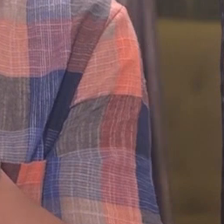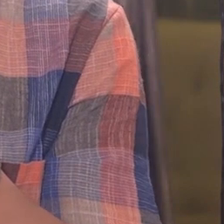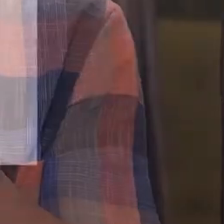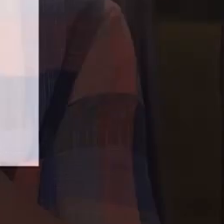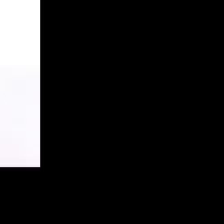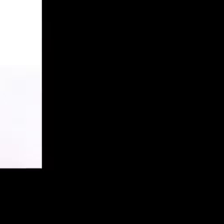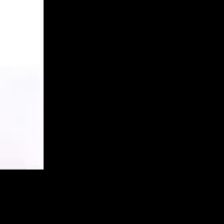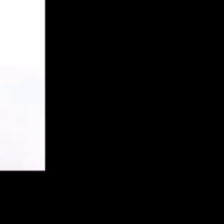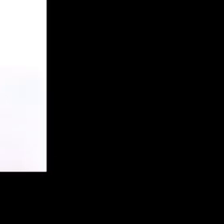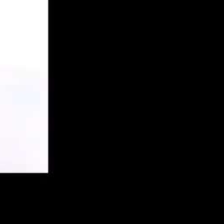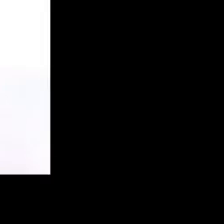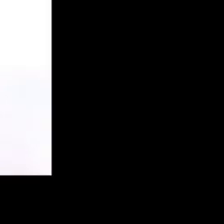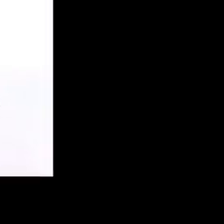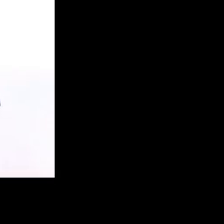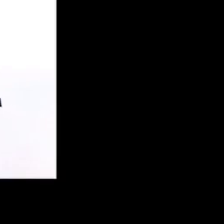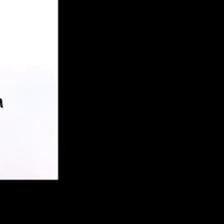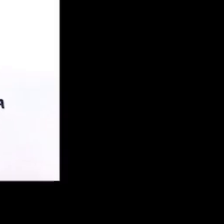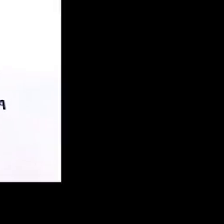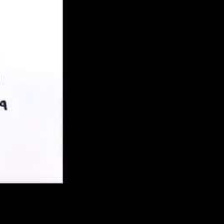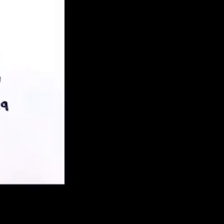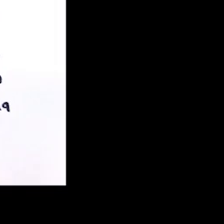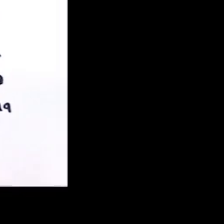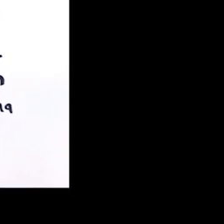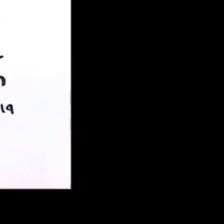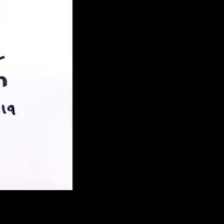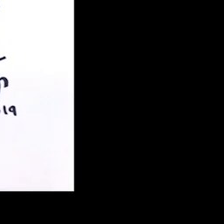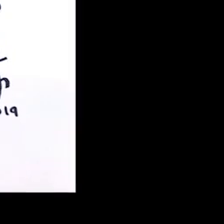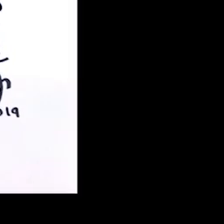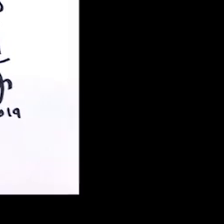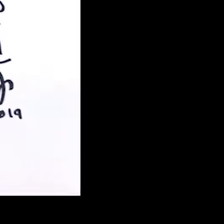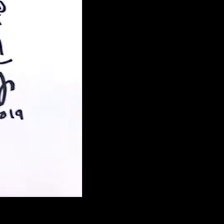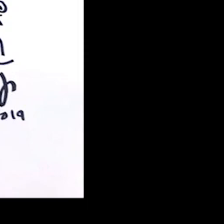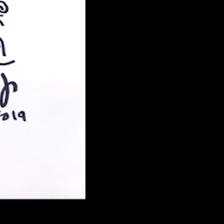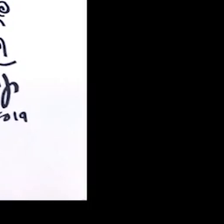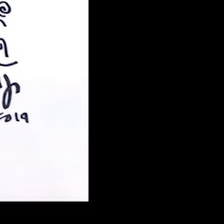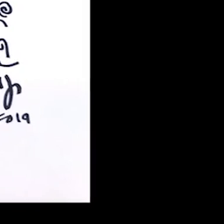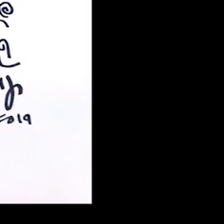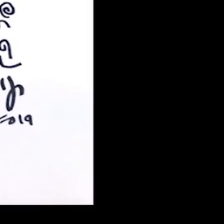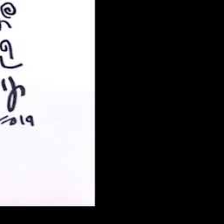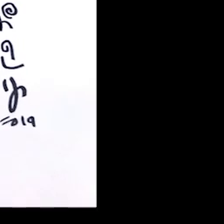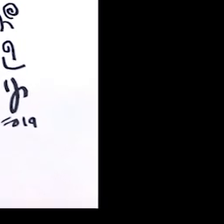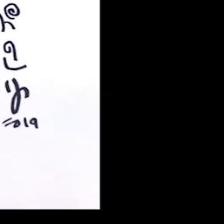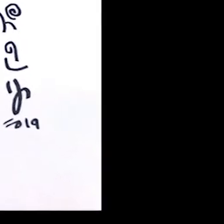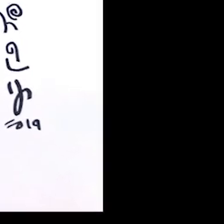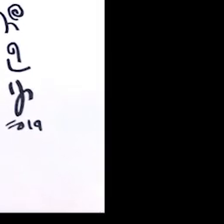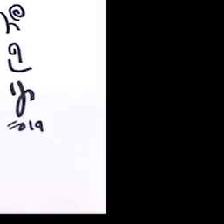ပါပါလေးပဲရှိတယ်ဘာဖြစ်လို့လဲဆိုတော့သူကအသိပညာနည်းလို့မို့သူလောင်ရည်နေတာပေါ့နော်အဲ့ဒါလေးဆွဲထားပါဗျာ ကျေးဇူးတင်ပါတယ်